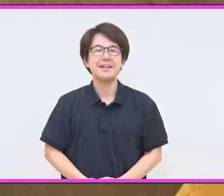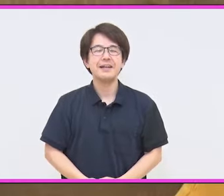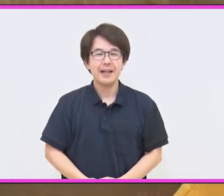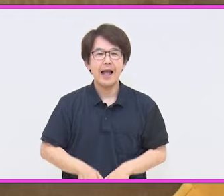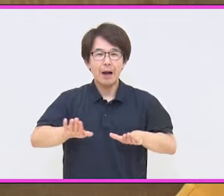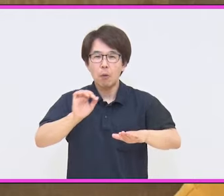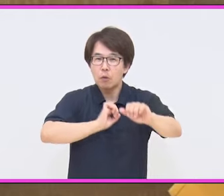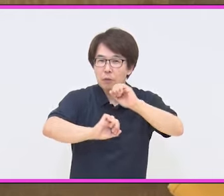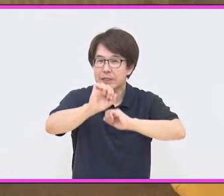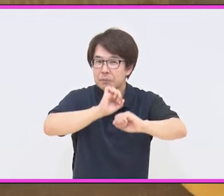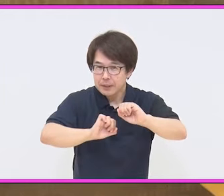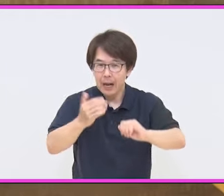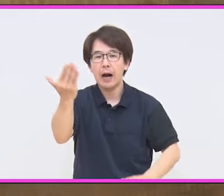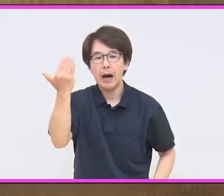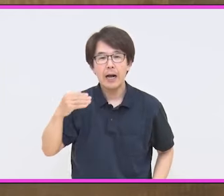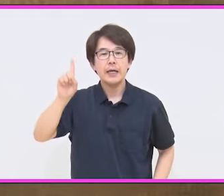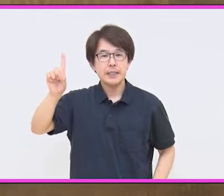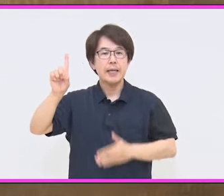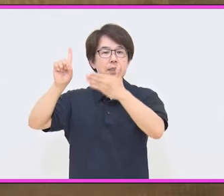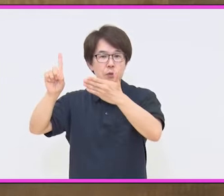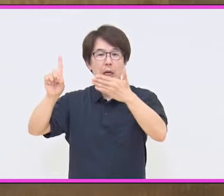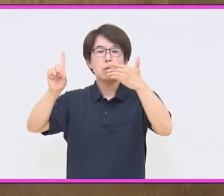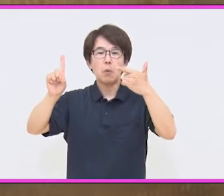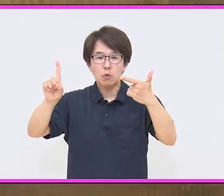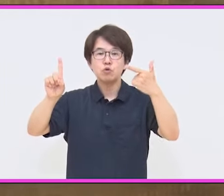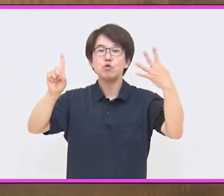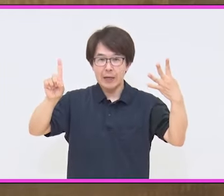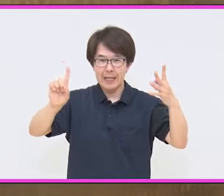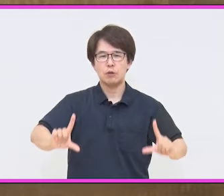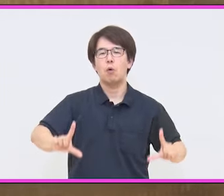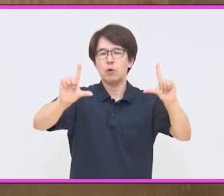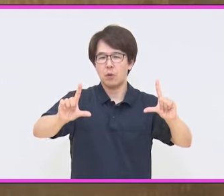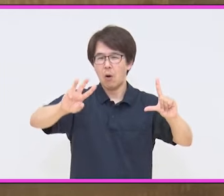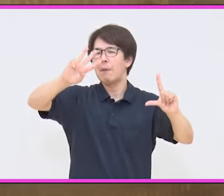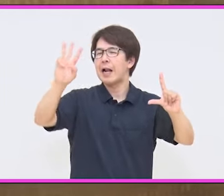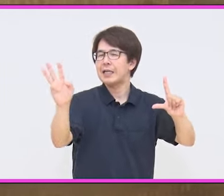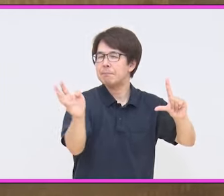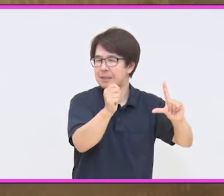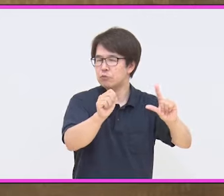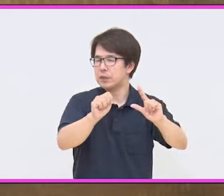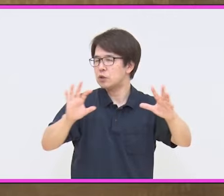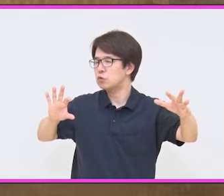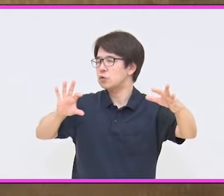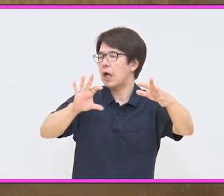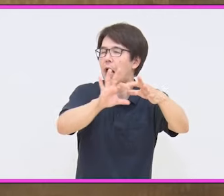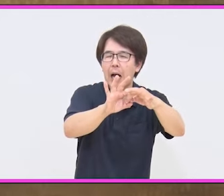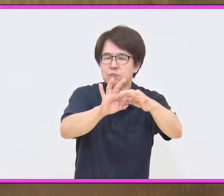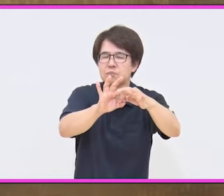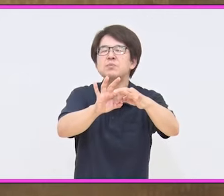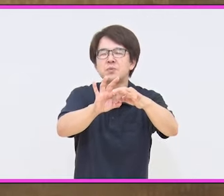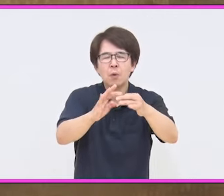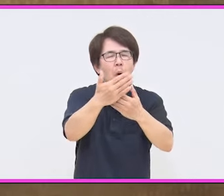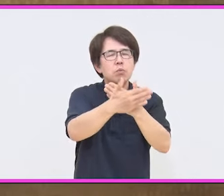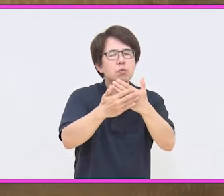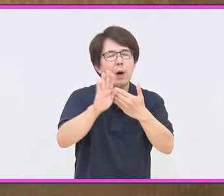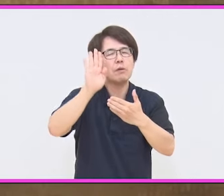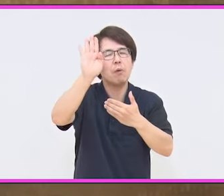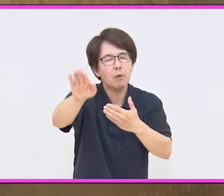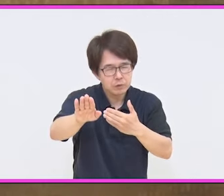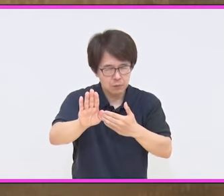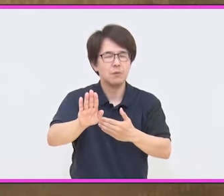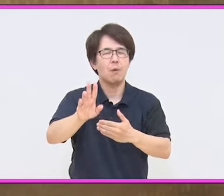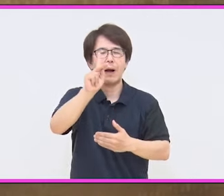この取り組みが1964年の東京パラリンピックにつながっていくんですけれども、ここはまた後ほど詳しくカズさん